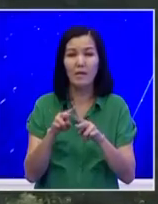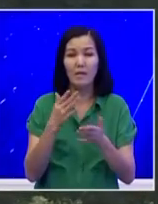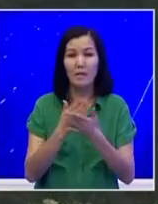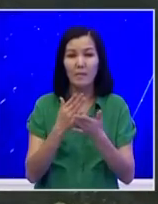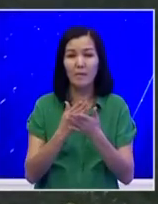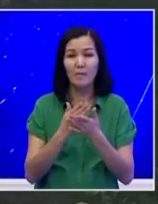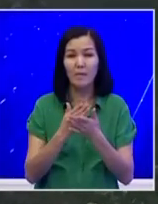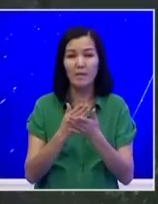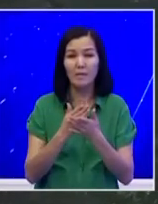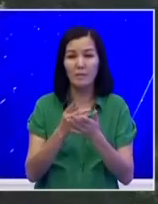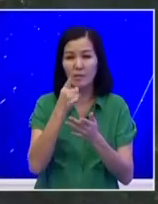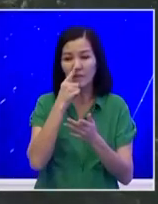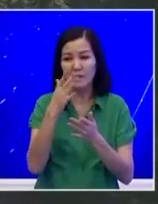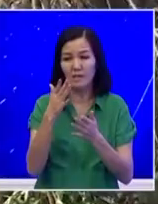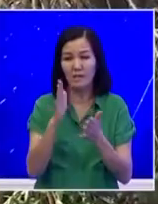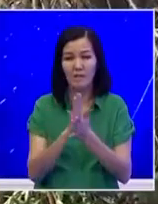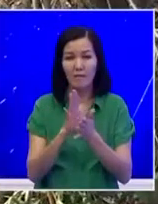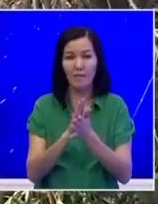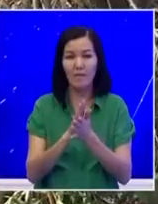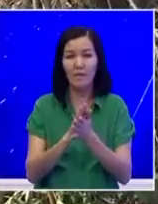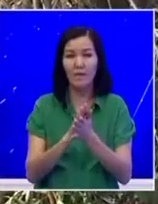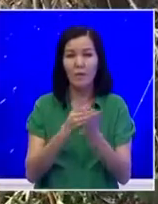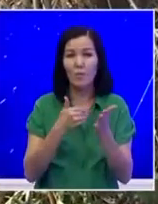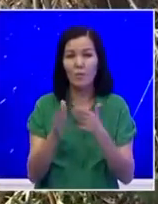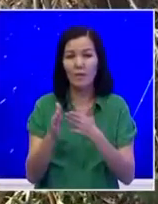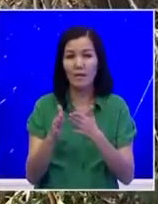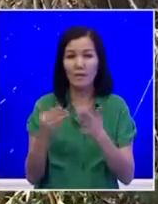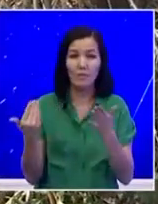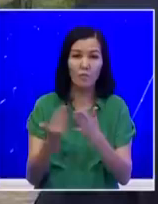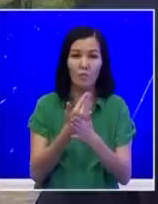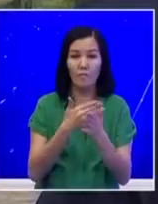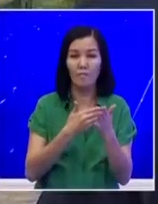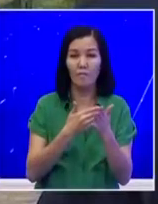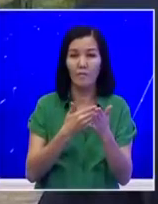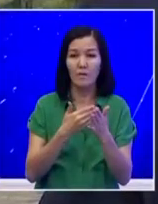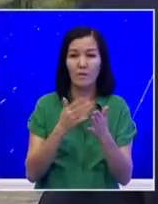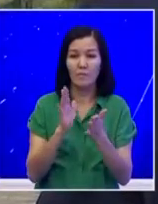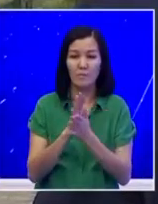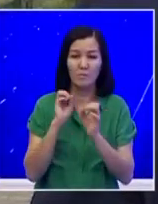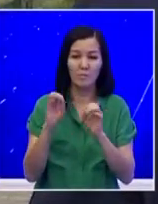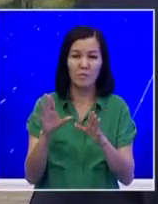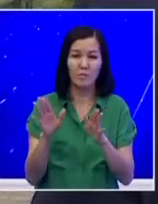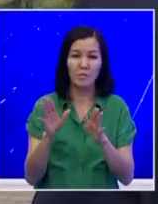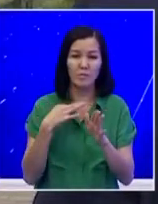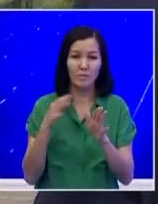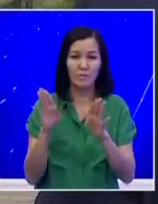устанавливают координаты стихийного мусора и ликвидируют. Но свалки появляются вновь. У нас главная головная боль